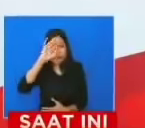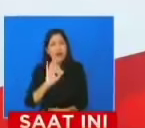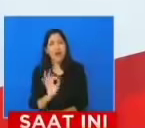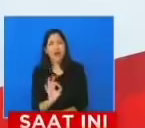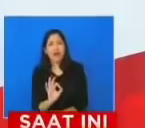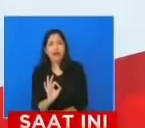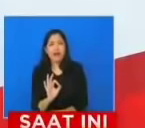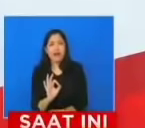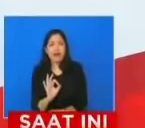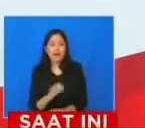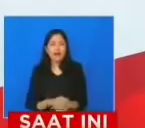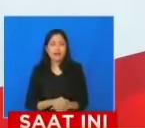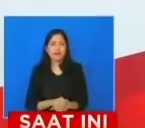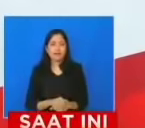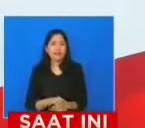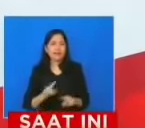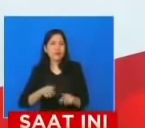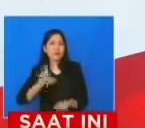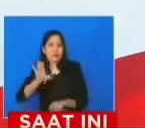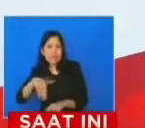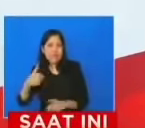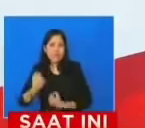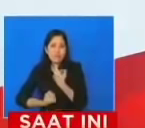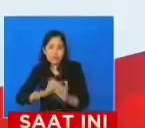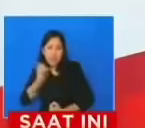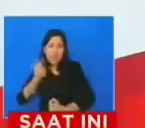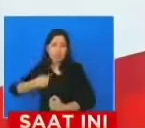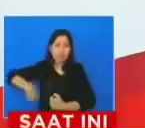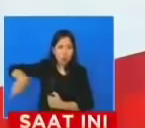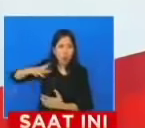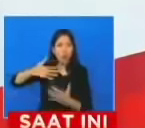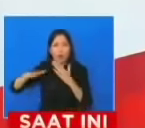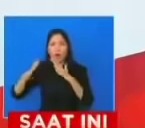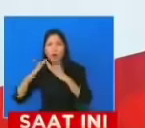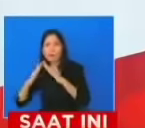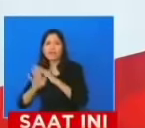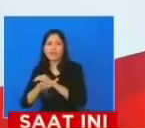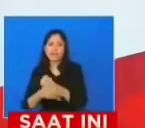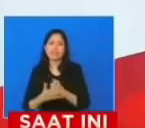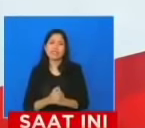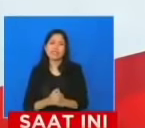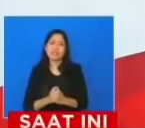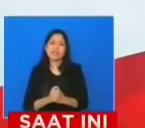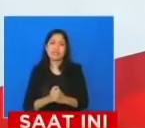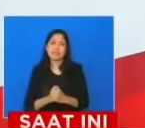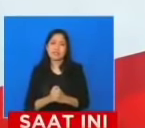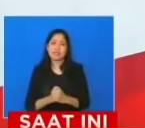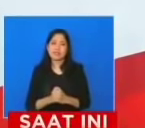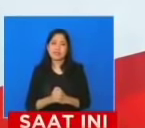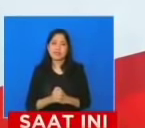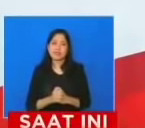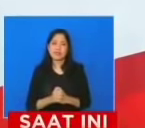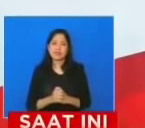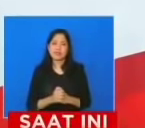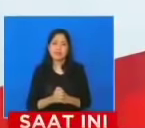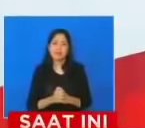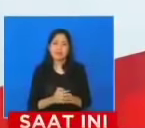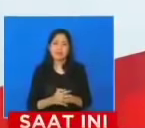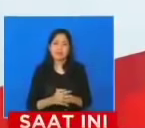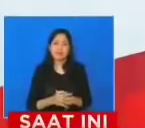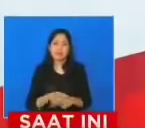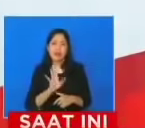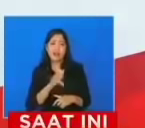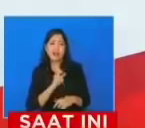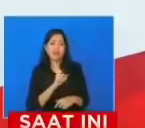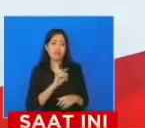yang masih berada di tengah-tengah kita. Dan kemudian masih banyak kelompok masyarakat